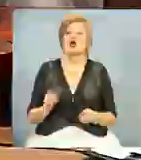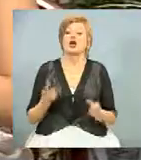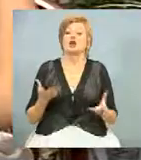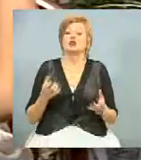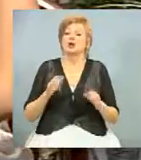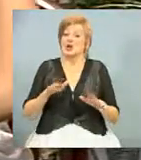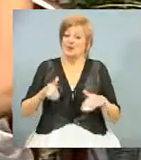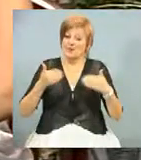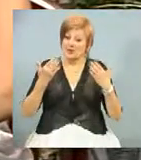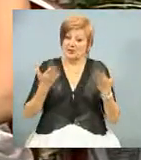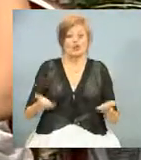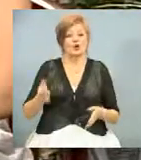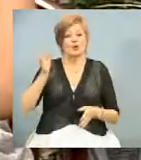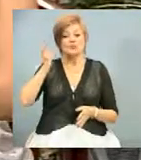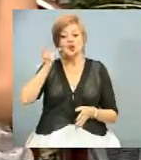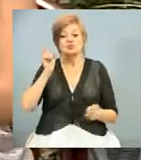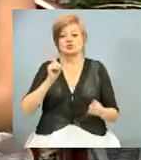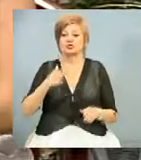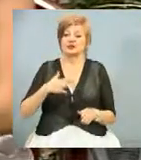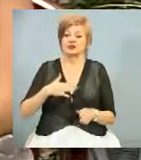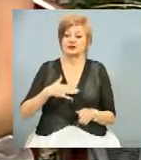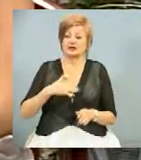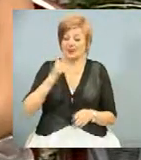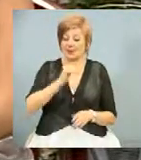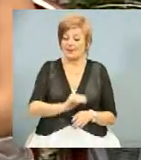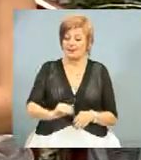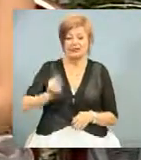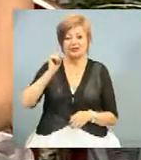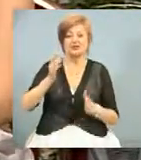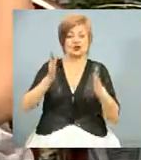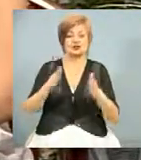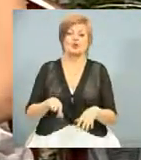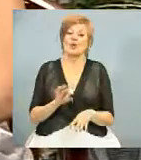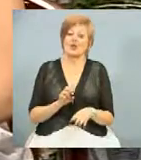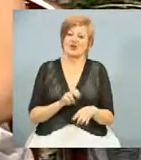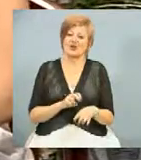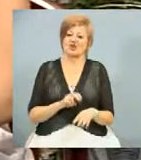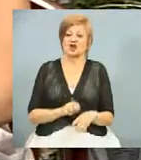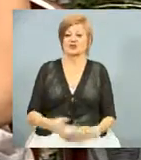пропоную тобі і вам, глядачі, послухати, що ж наші малі діти знають про лікарів. Тож, дивимося.